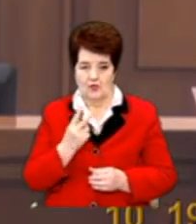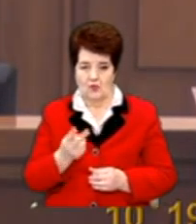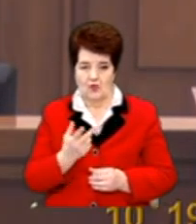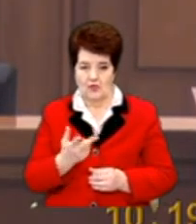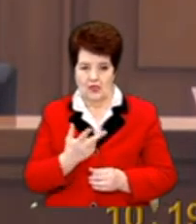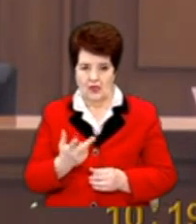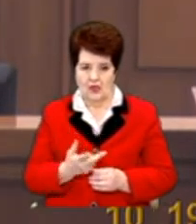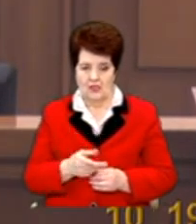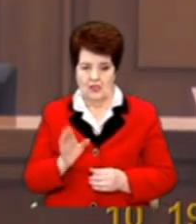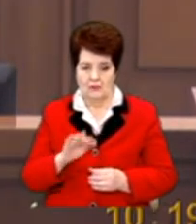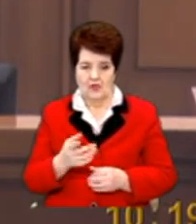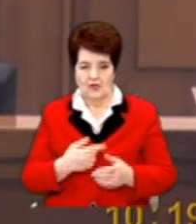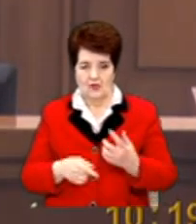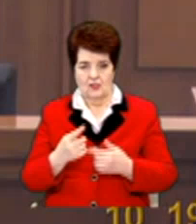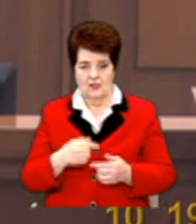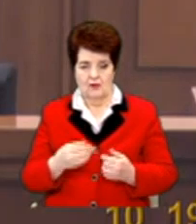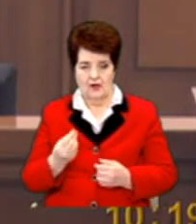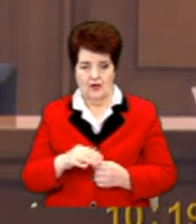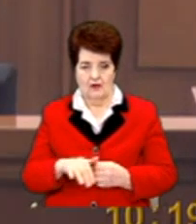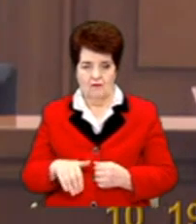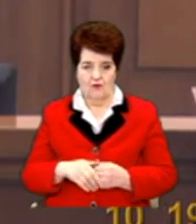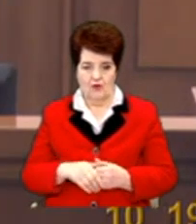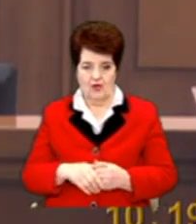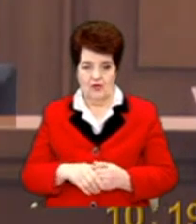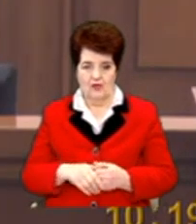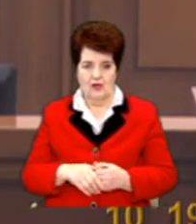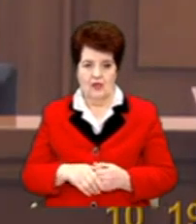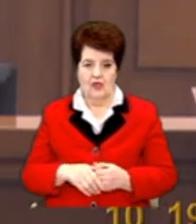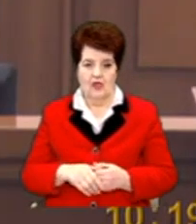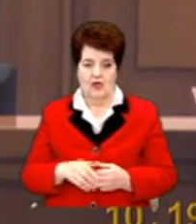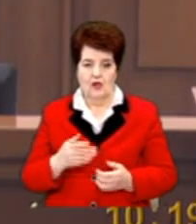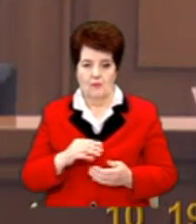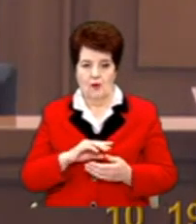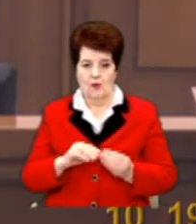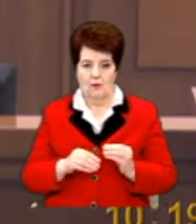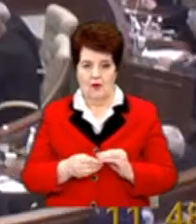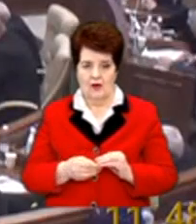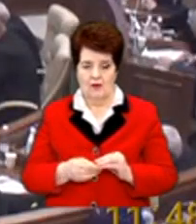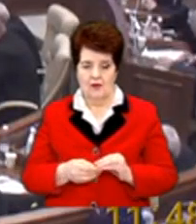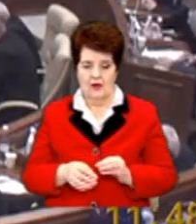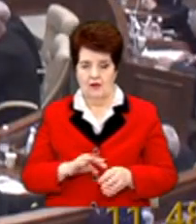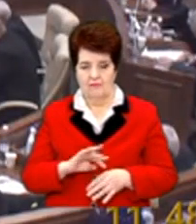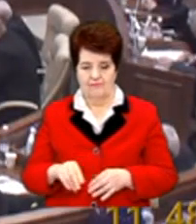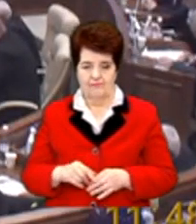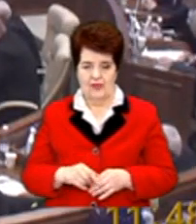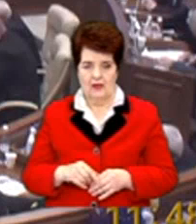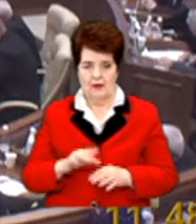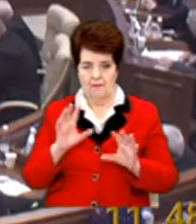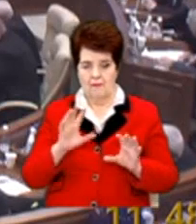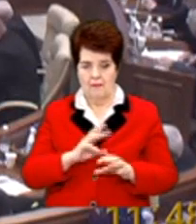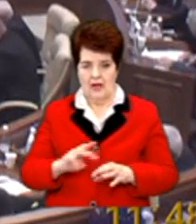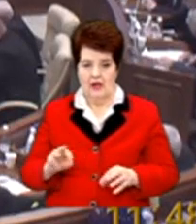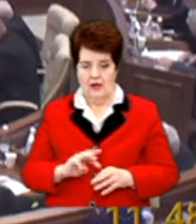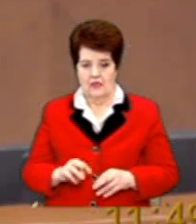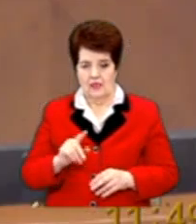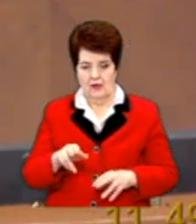când o să fie recuperați banii furați, la maximum problema legii miliardului. La finalul lunii, în plenul